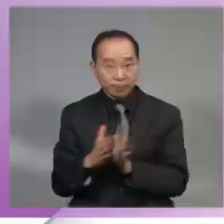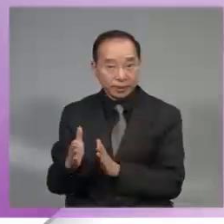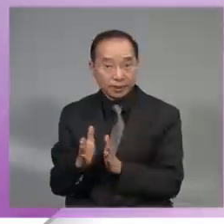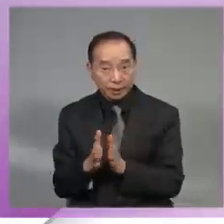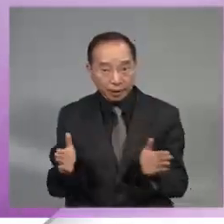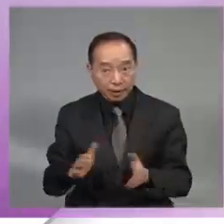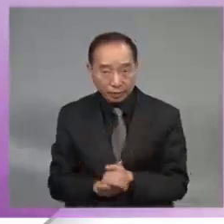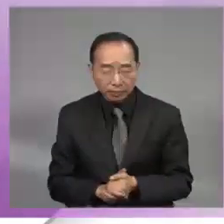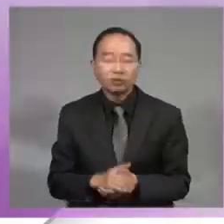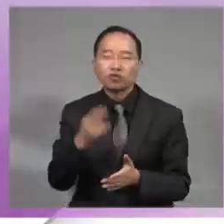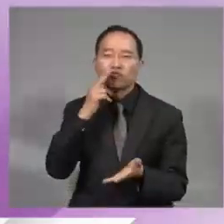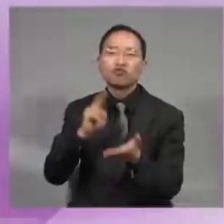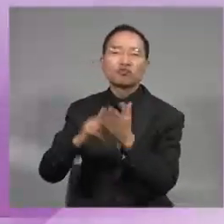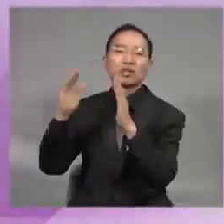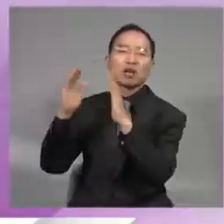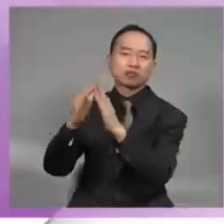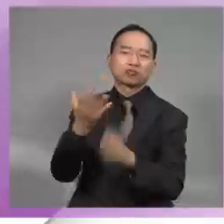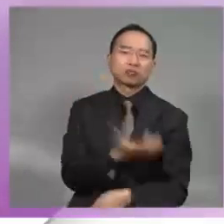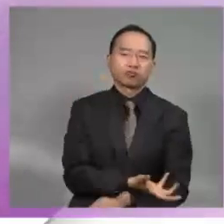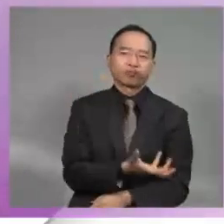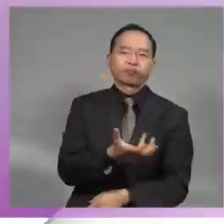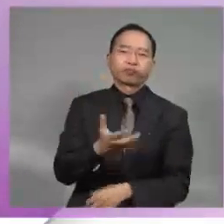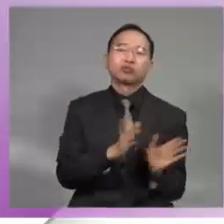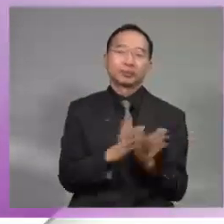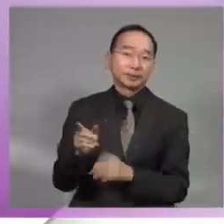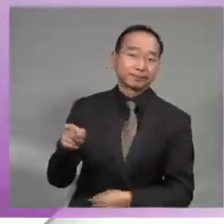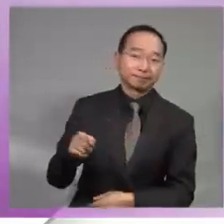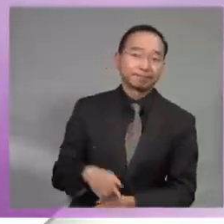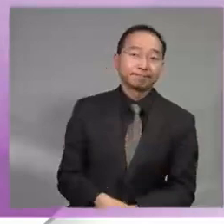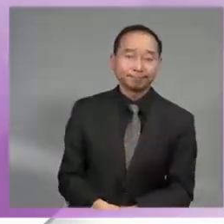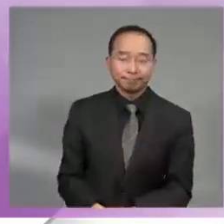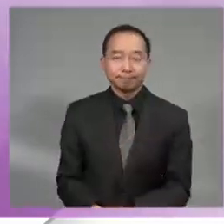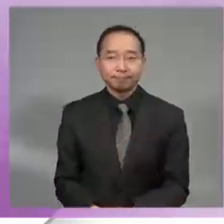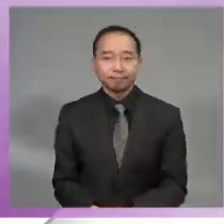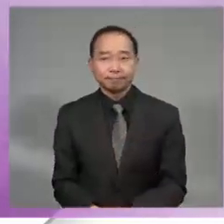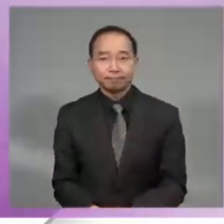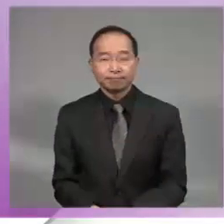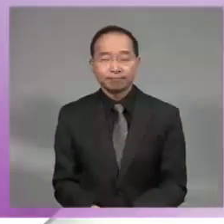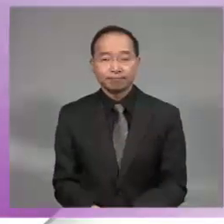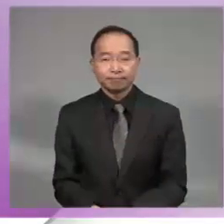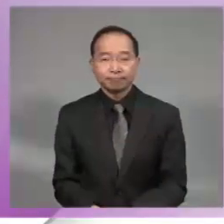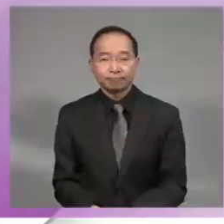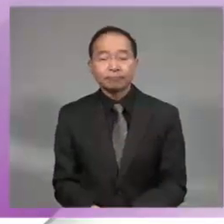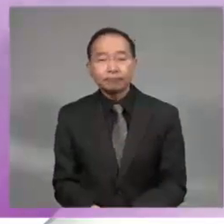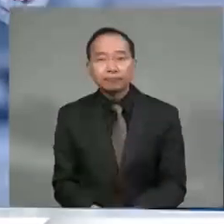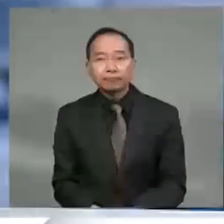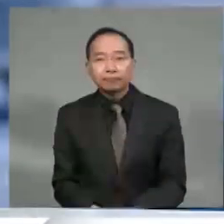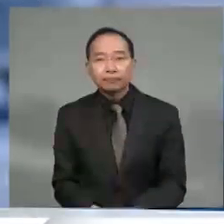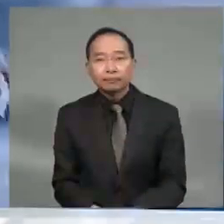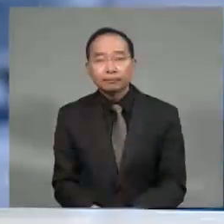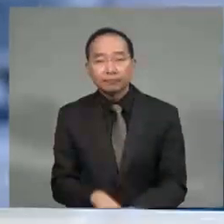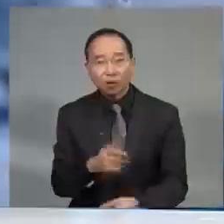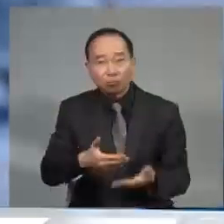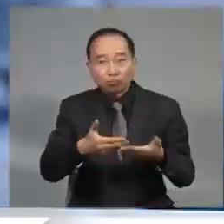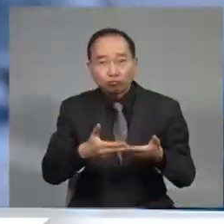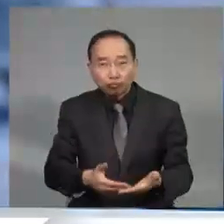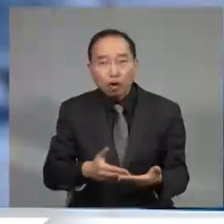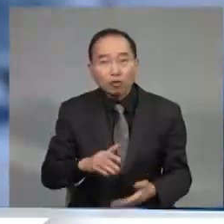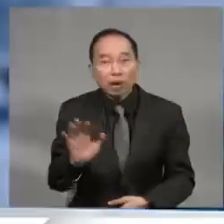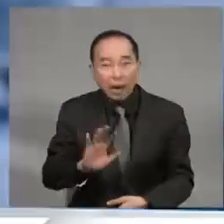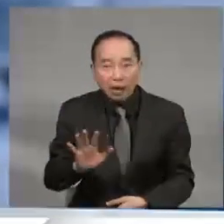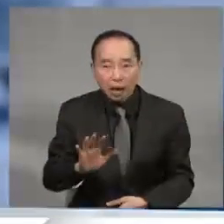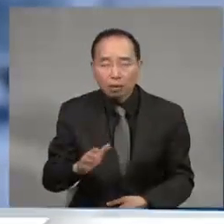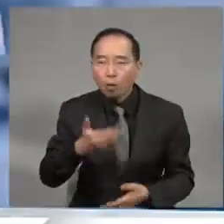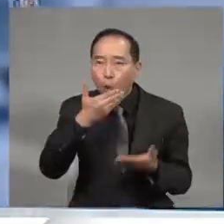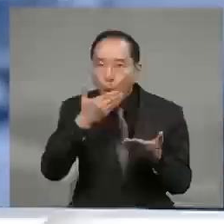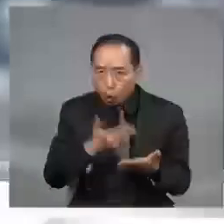관할 우체국으로 인계할 준비를 하신 것 같습니다. 네. 자, 이게 뭐 무거워서가 아니라 정말 어떻게 보면 굉장히